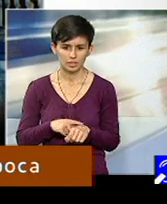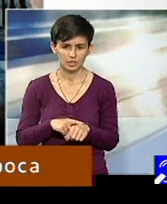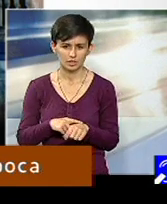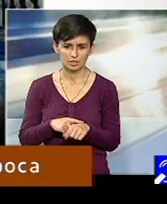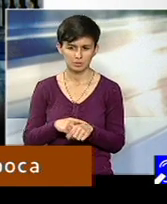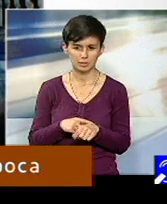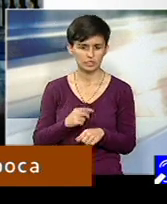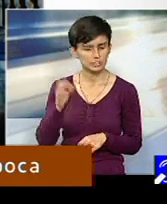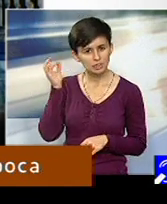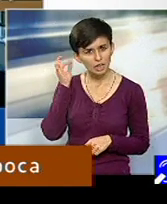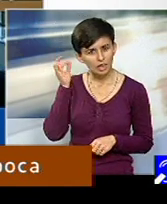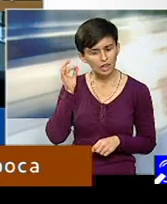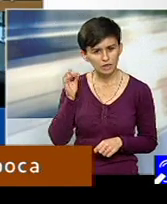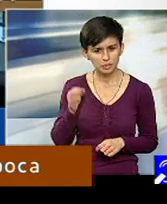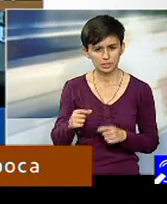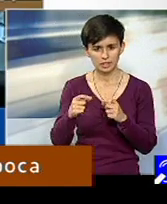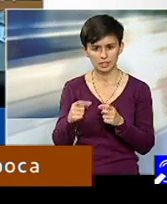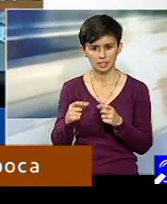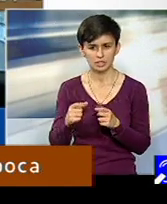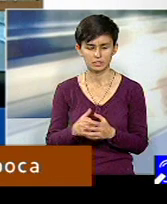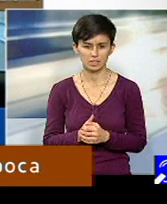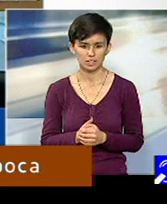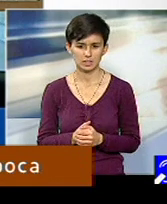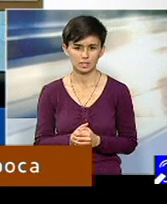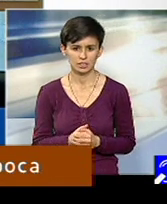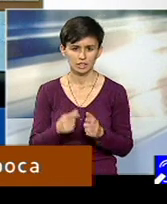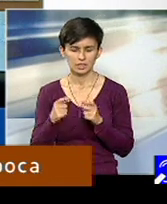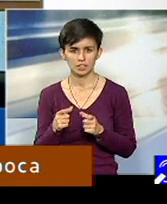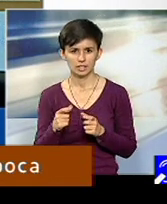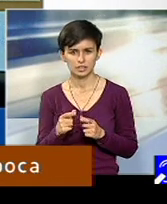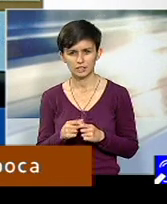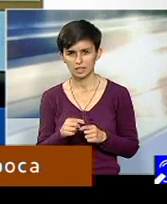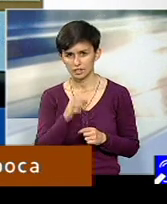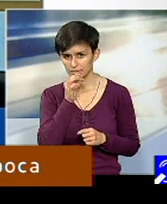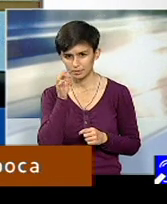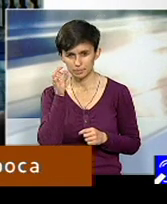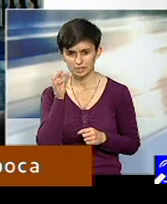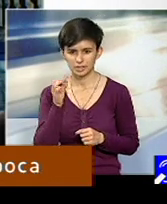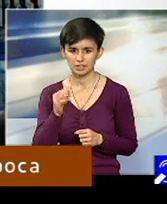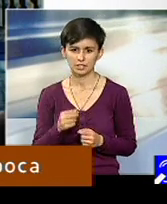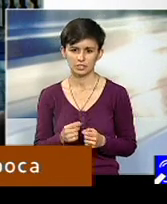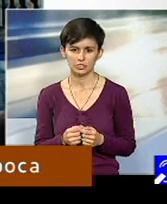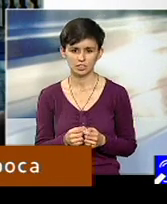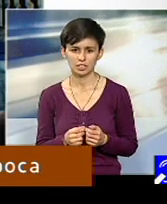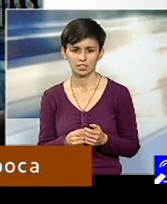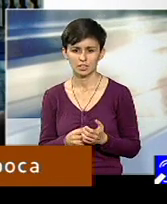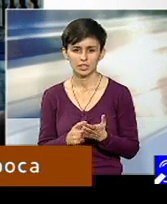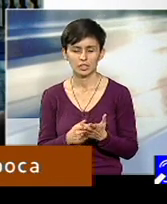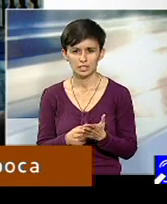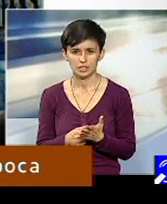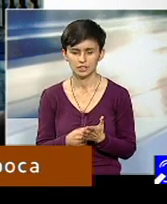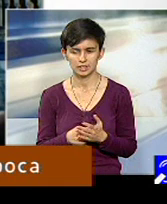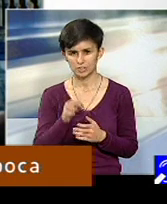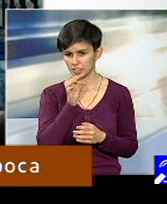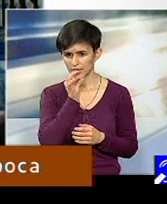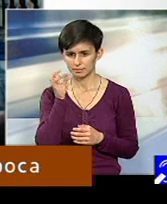timp ce... În sală de obicei este liniște. Da, arbitrii cer liniște și se joacă în liniște. Ba chiar